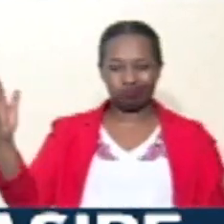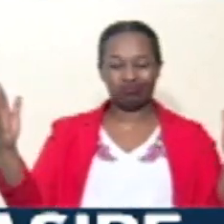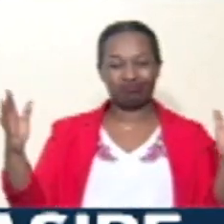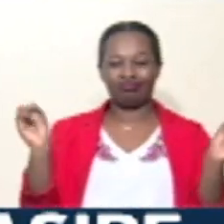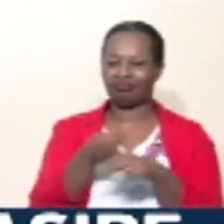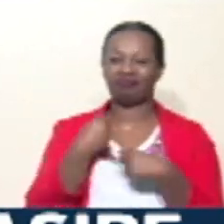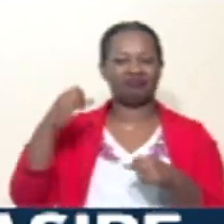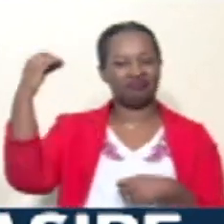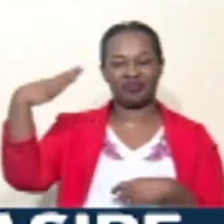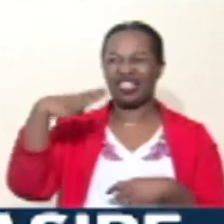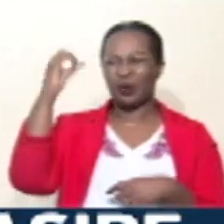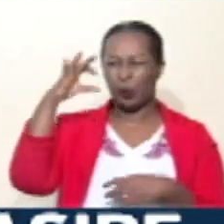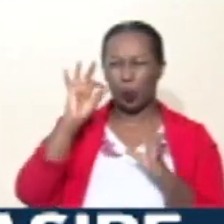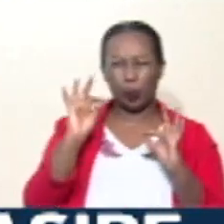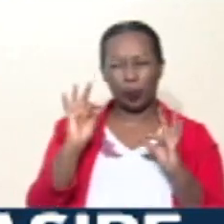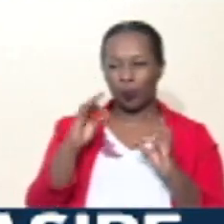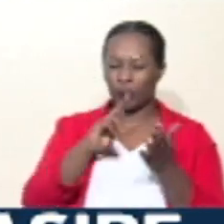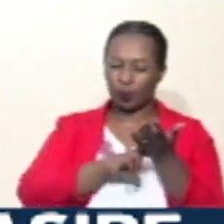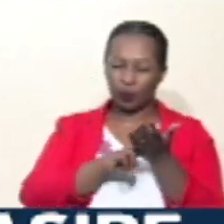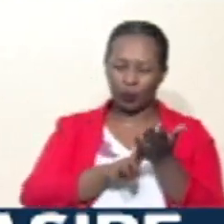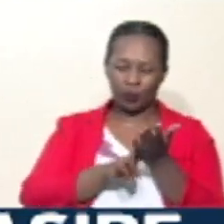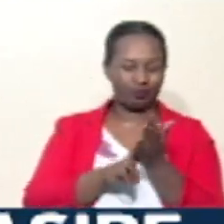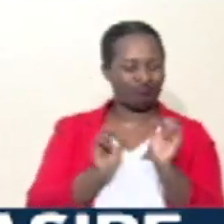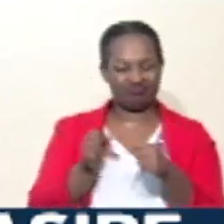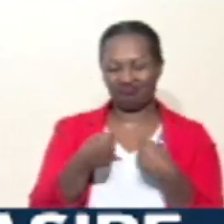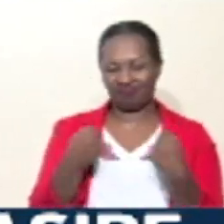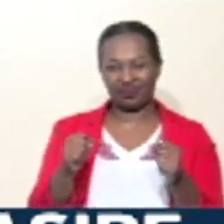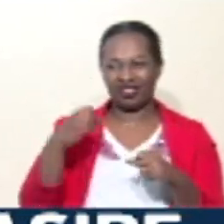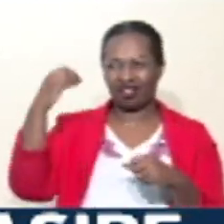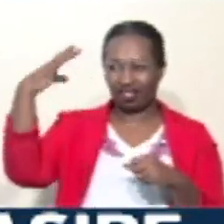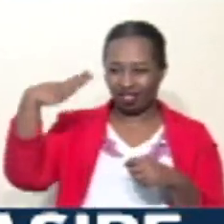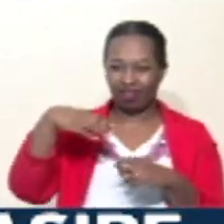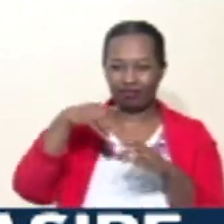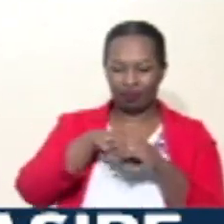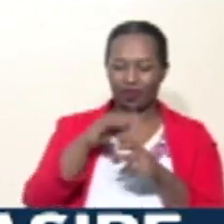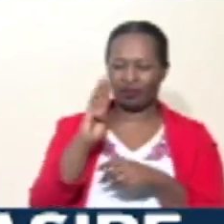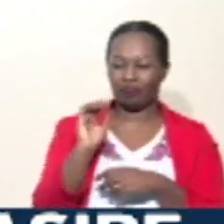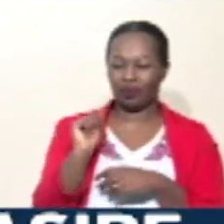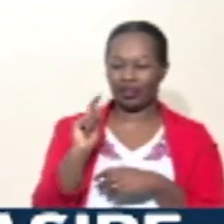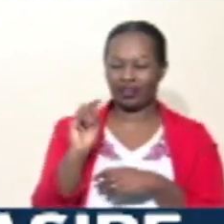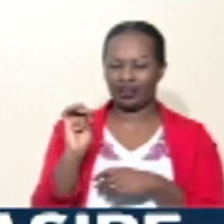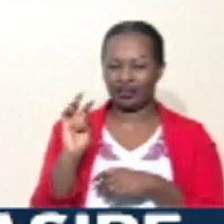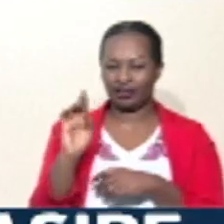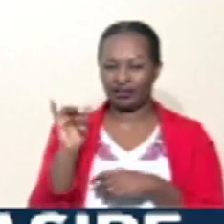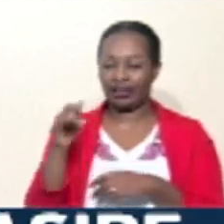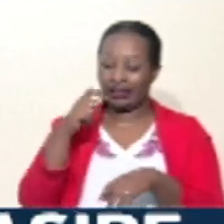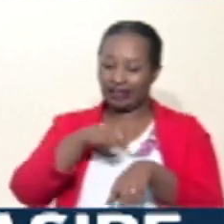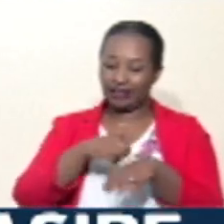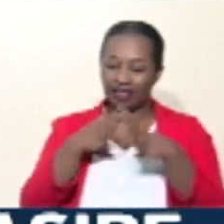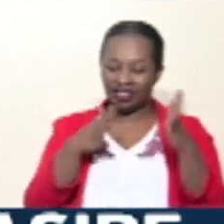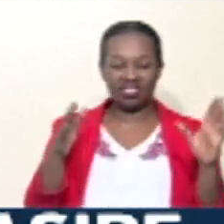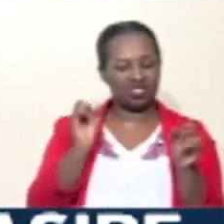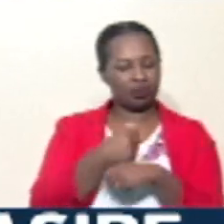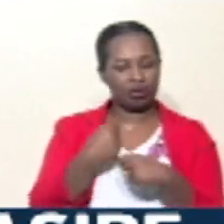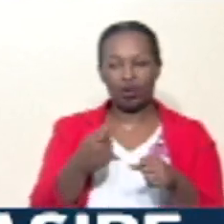rishobora kwaka neza ku buryo wavuga ngo urarikoreraho rikurure wa muriro uri muri bateri ku buryo umaramo igihe. Bateri ntabwo twavuga